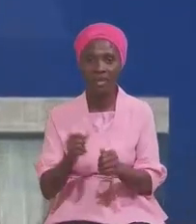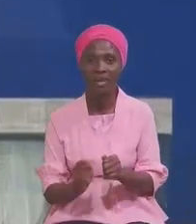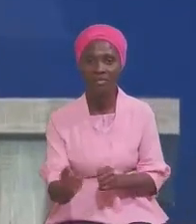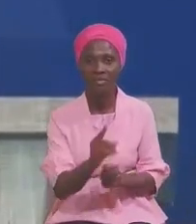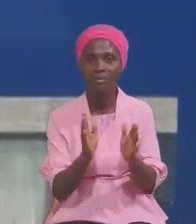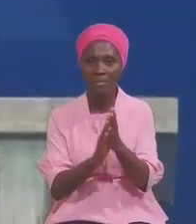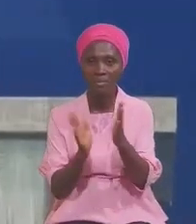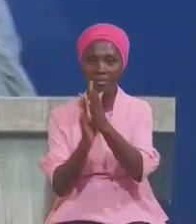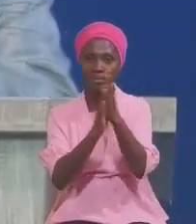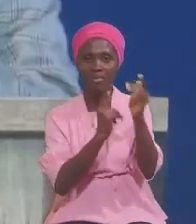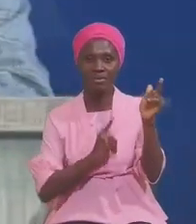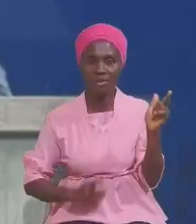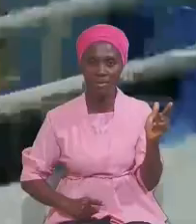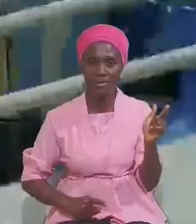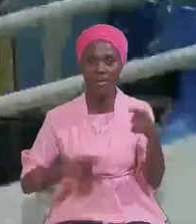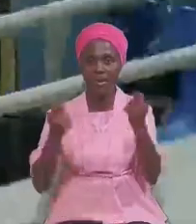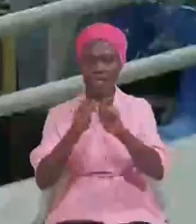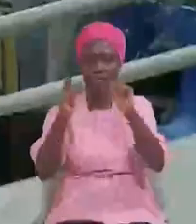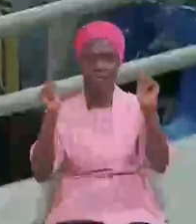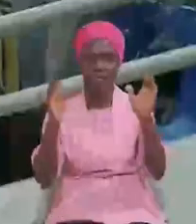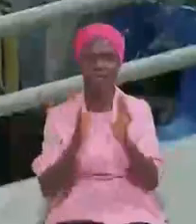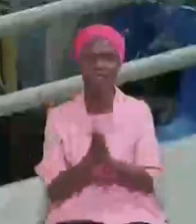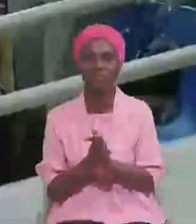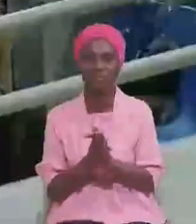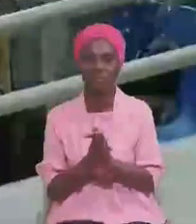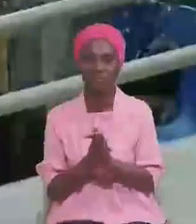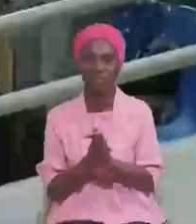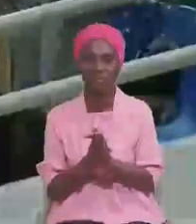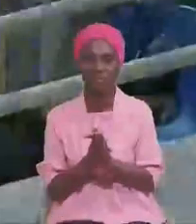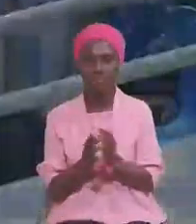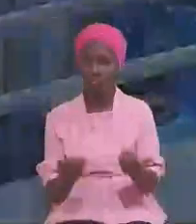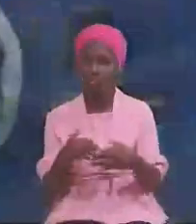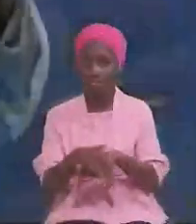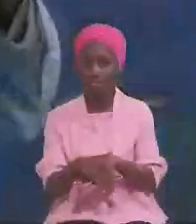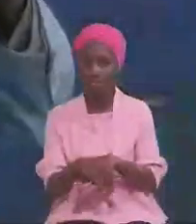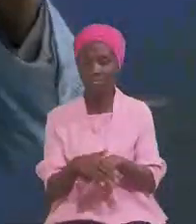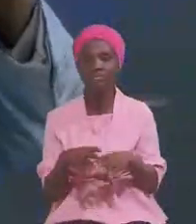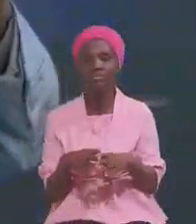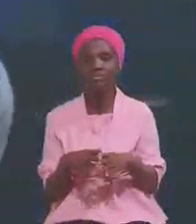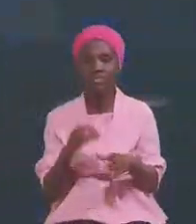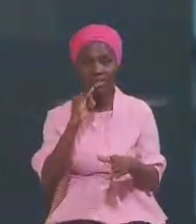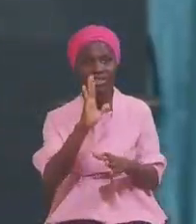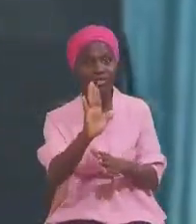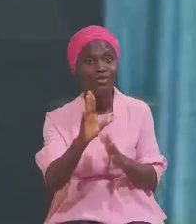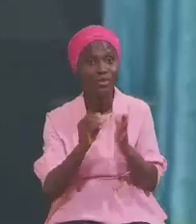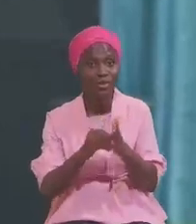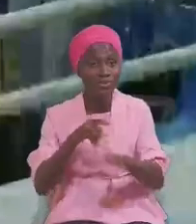Gloire à Dieu à tous. Ce soir, c'est votre